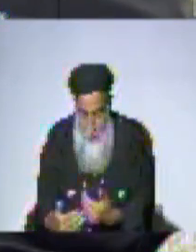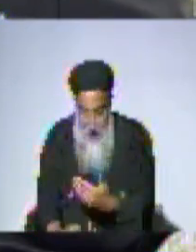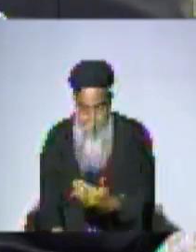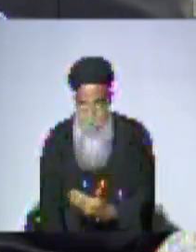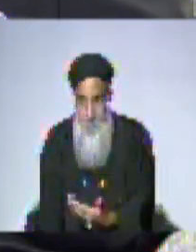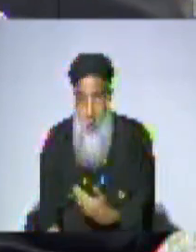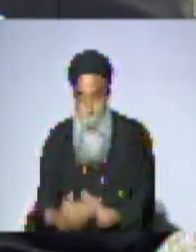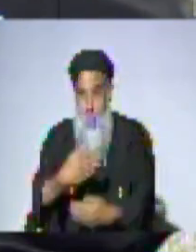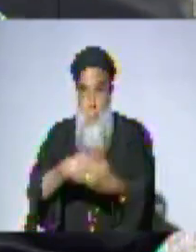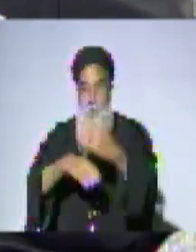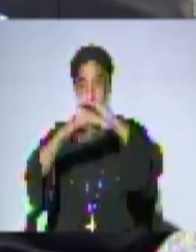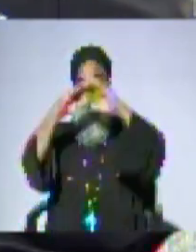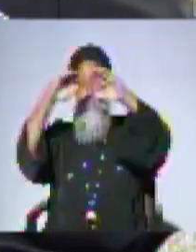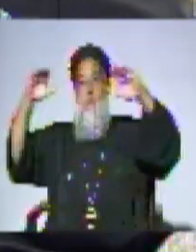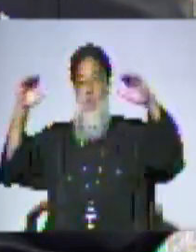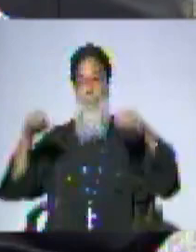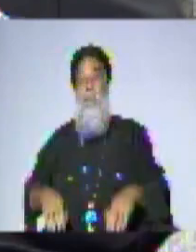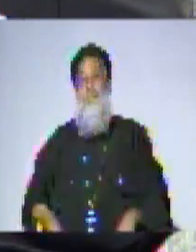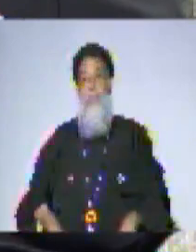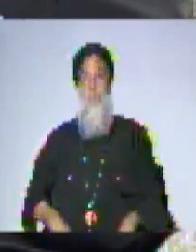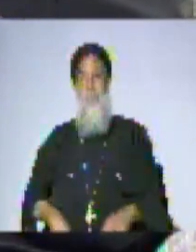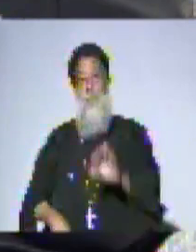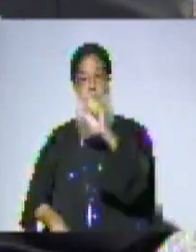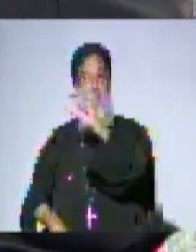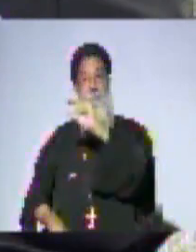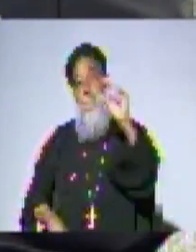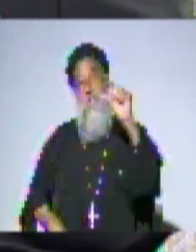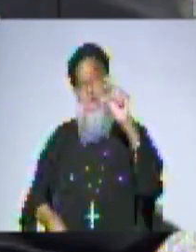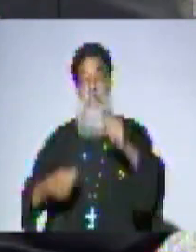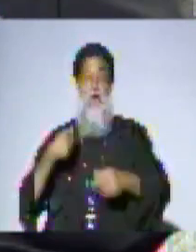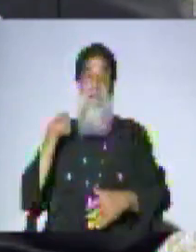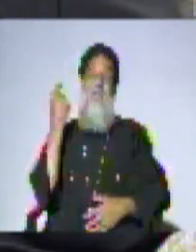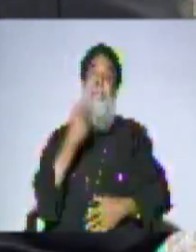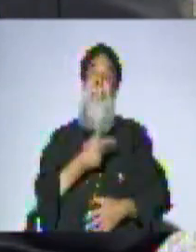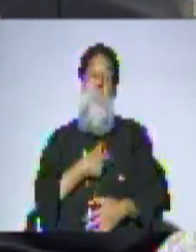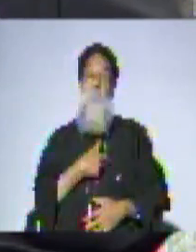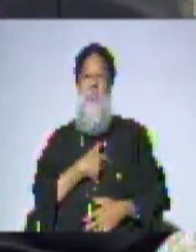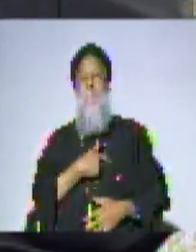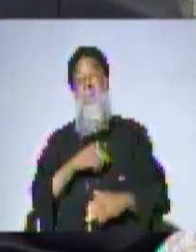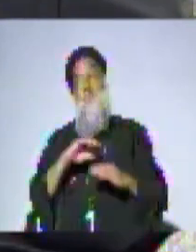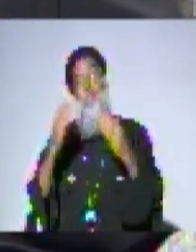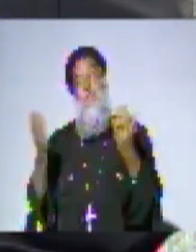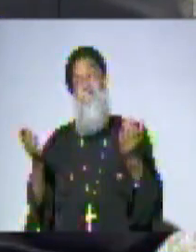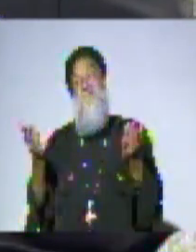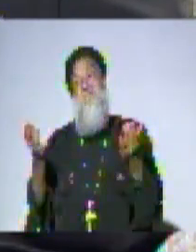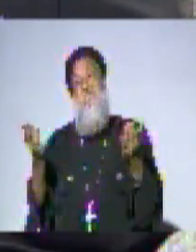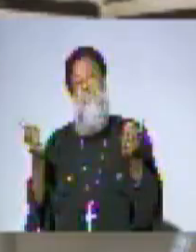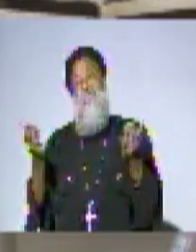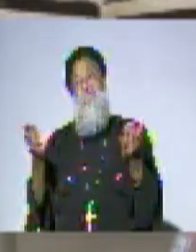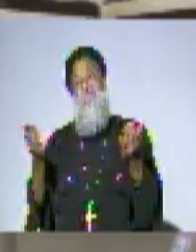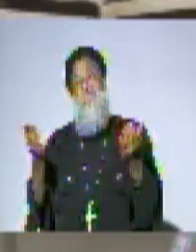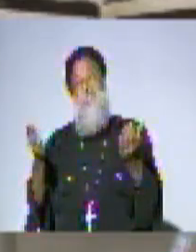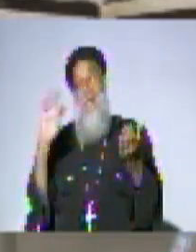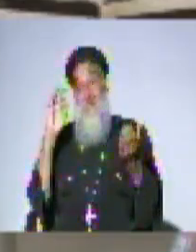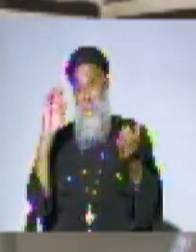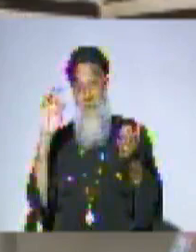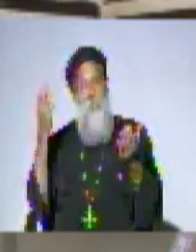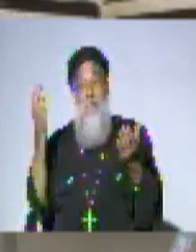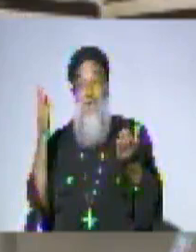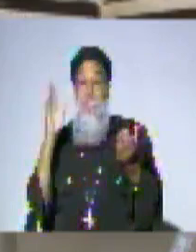الأرض. برضو يعني النص متاخد من الكتاب المقدس. أيوه يعني ما في